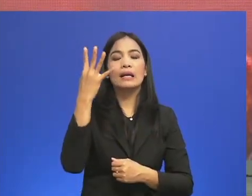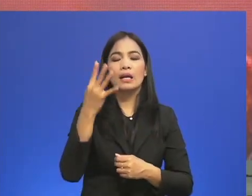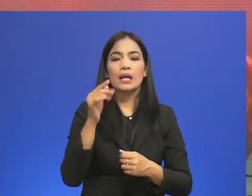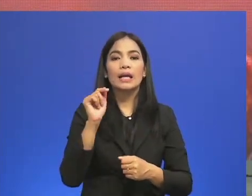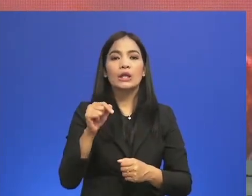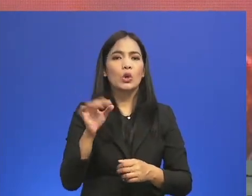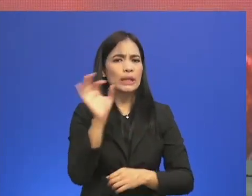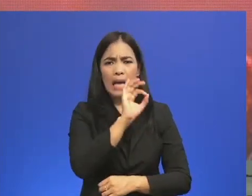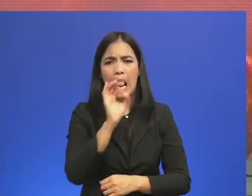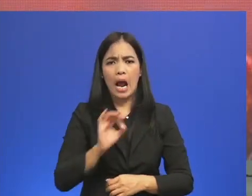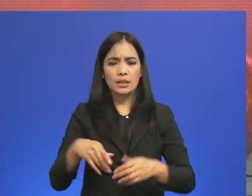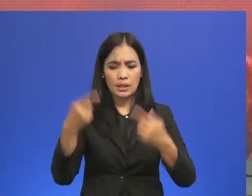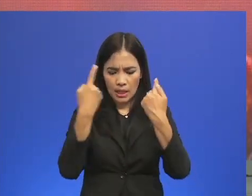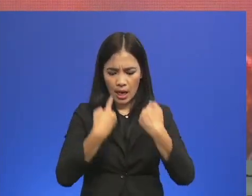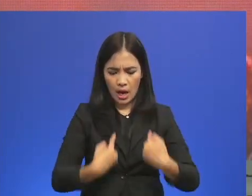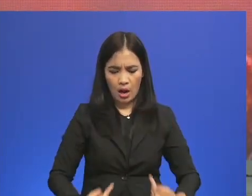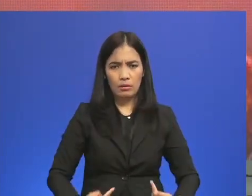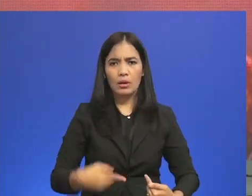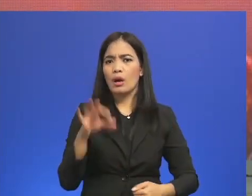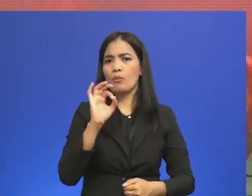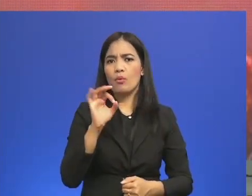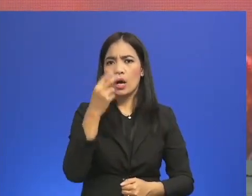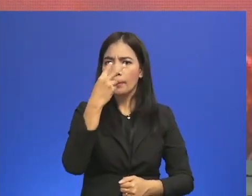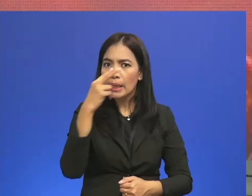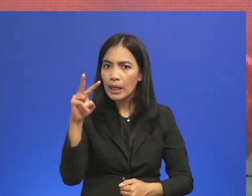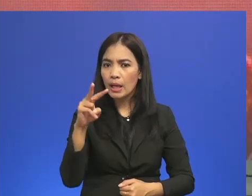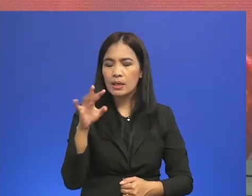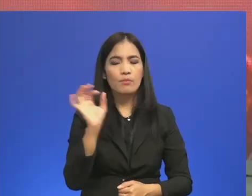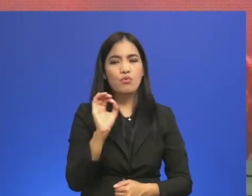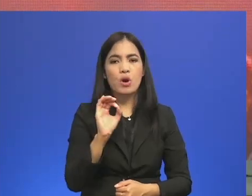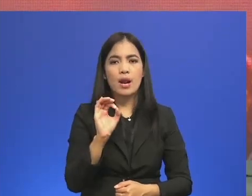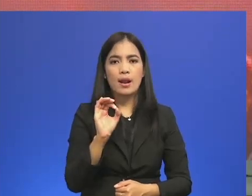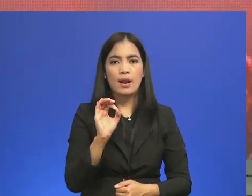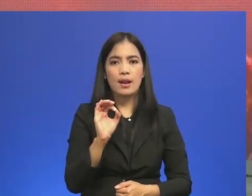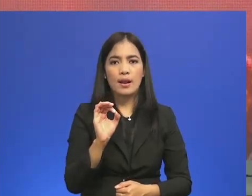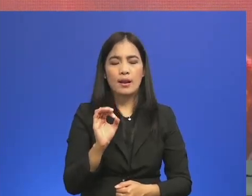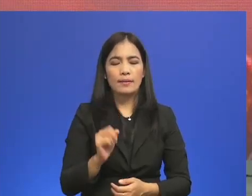secara lahiriah. Jelas jangan secara lahiriah.